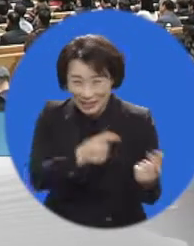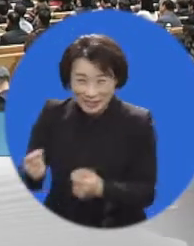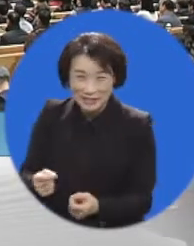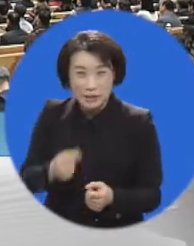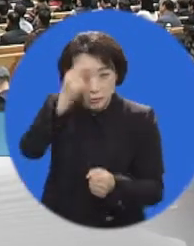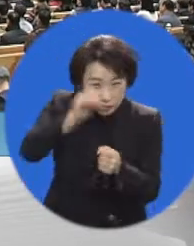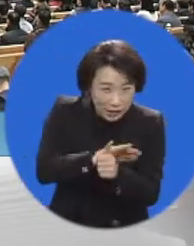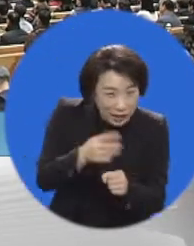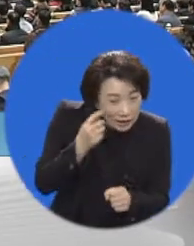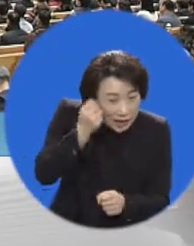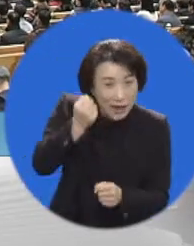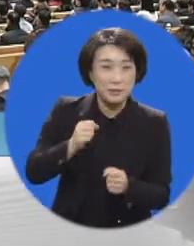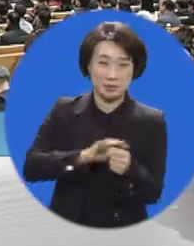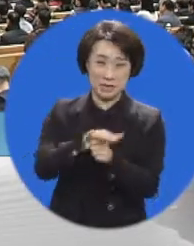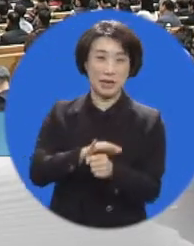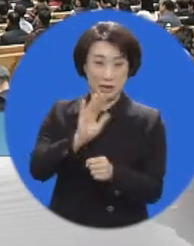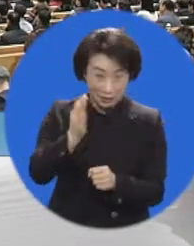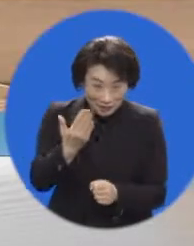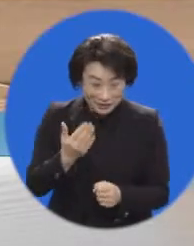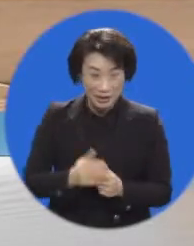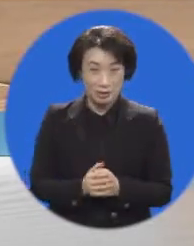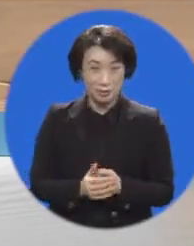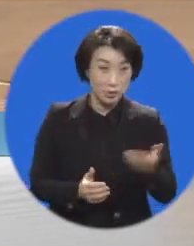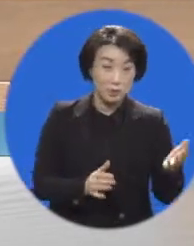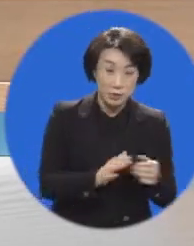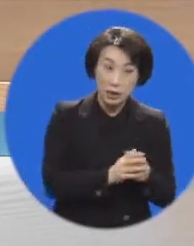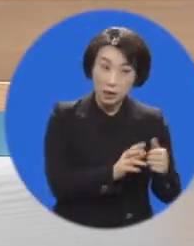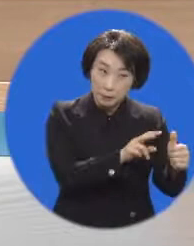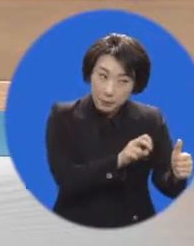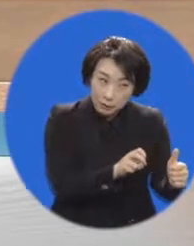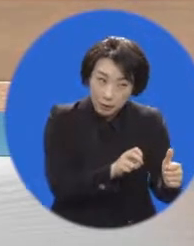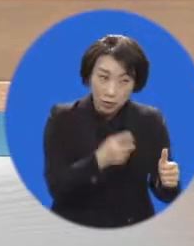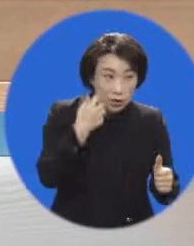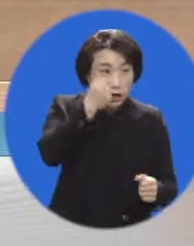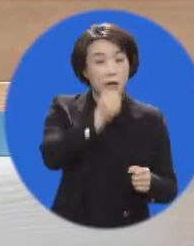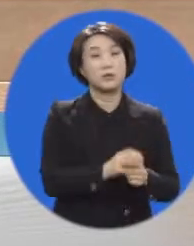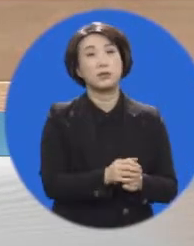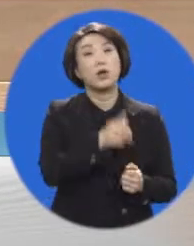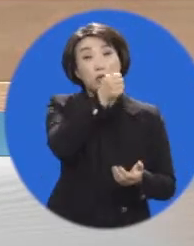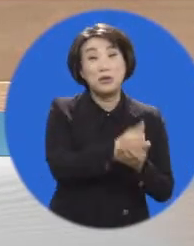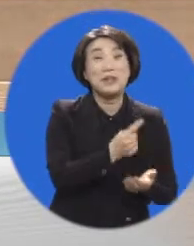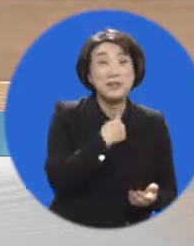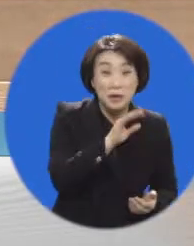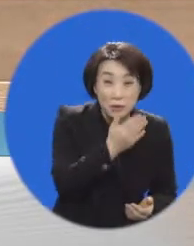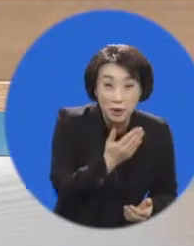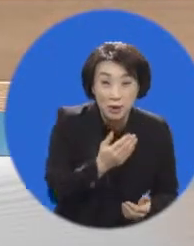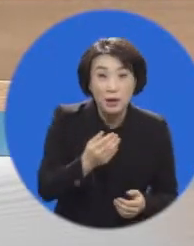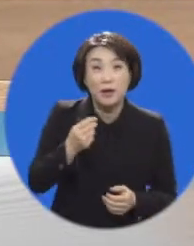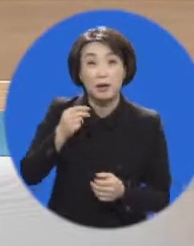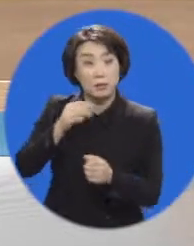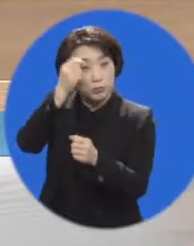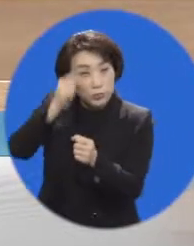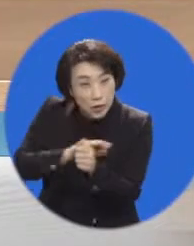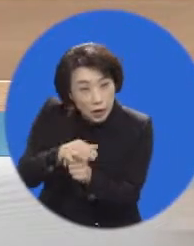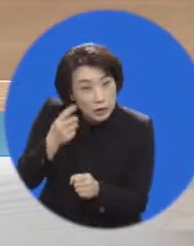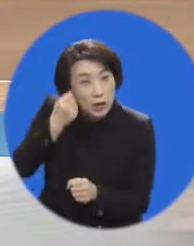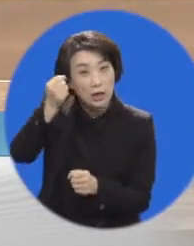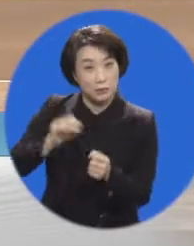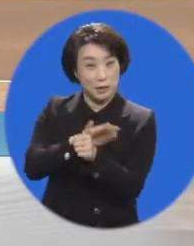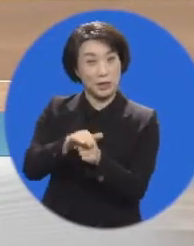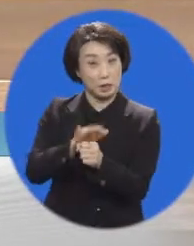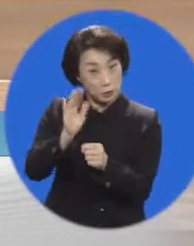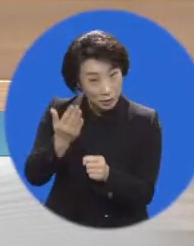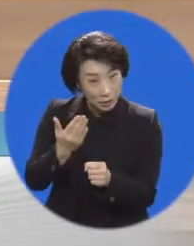그러니까 미웁다 그러면 죄가 되고 불쌍하다 그러면 사랑이 되는데, 근데 우리 속에서